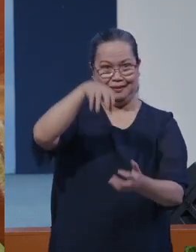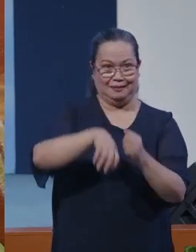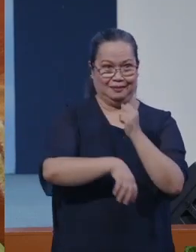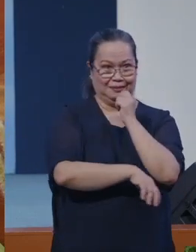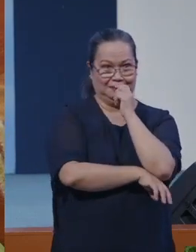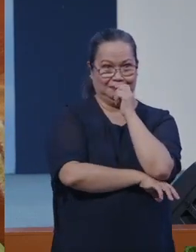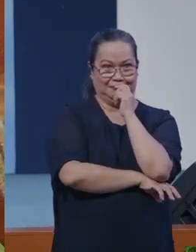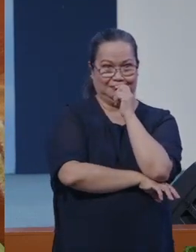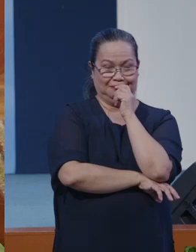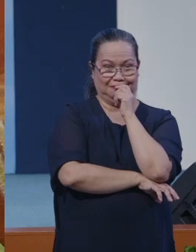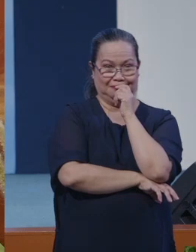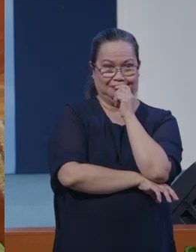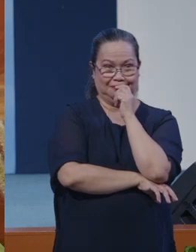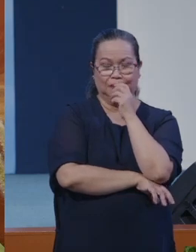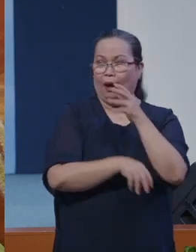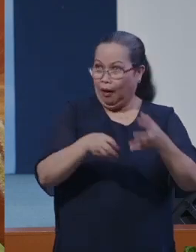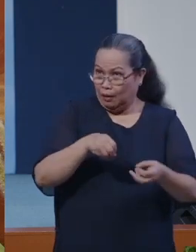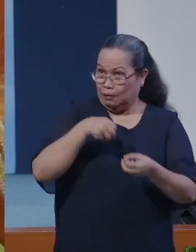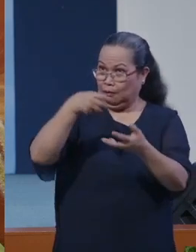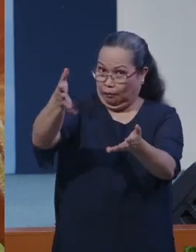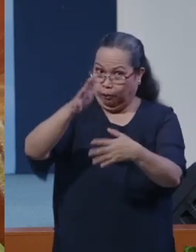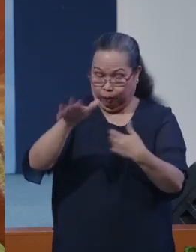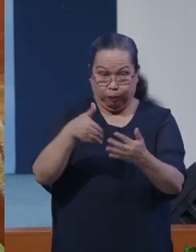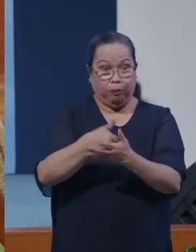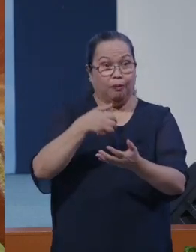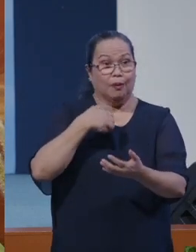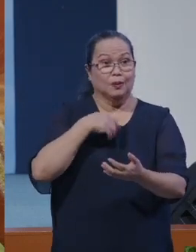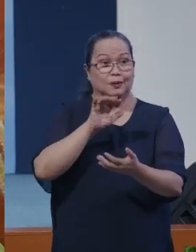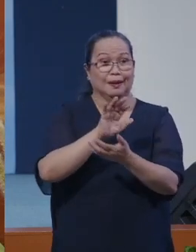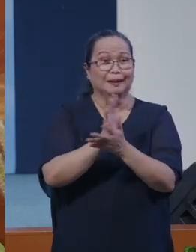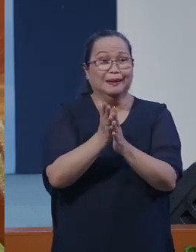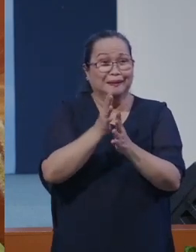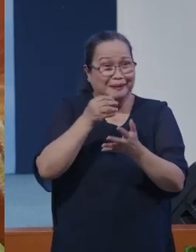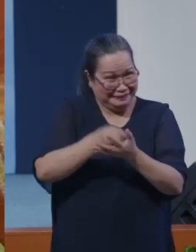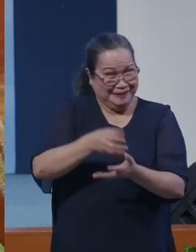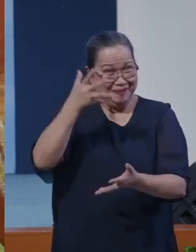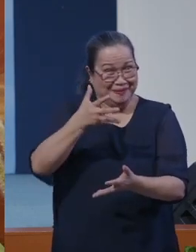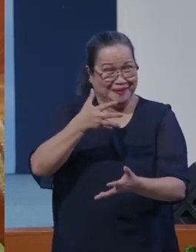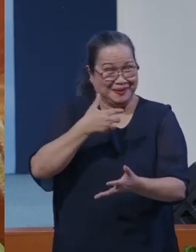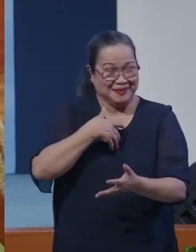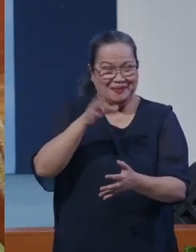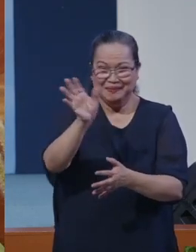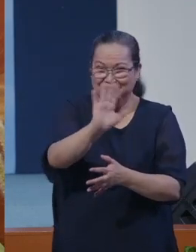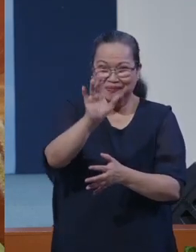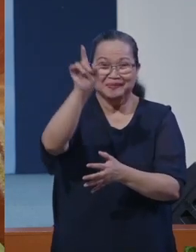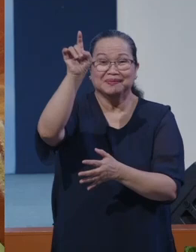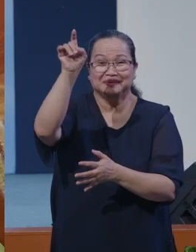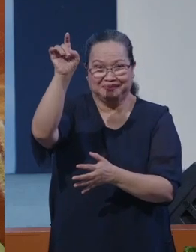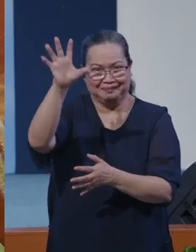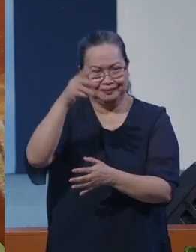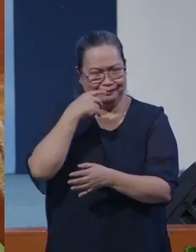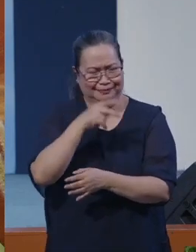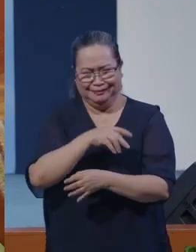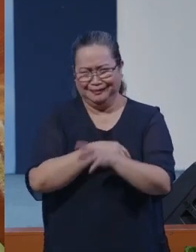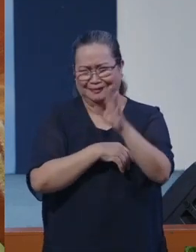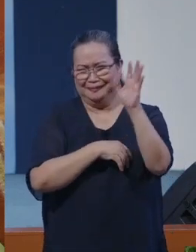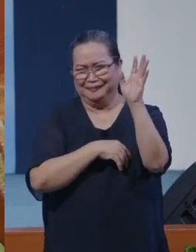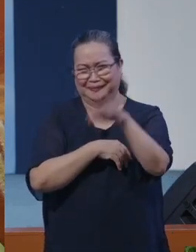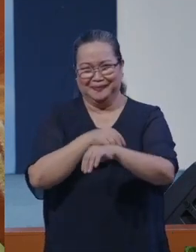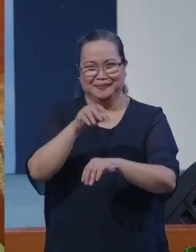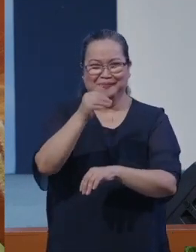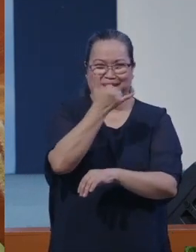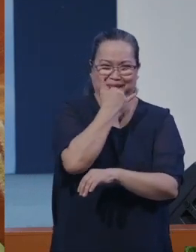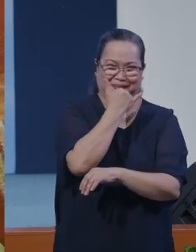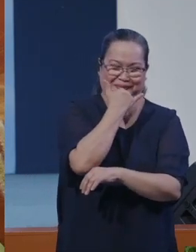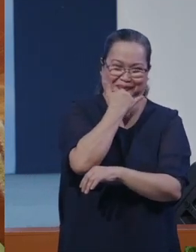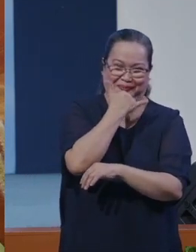Huwag naman yung, ipapamigay ko para yumaman ako. Mali yun. Sino ang Panginoon niyo pagka ganun? Kayo. Di